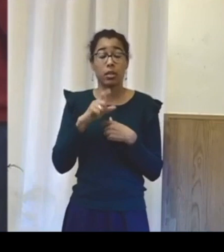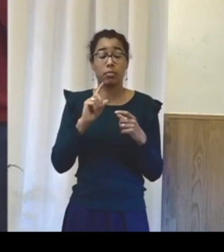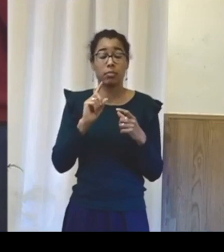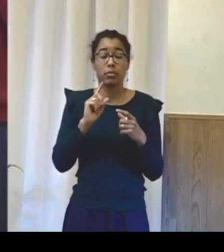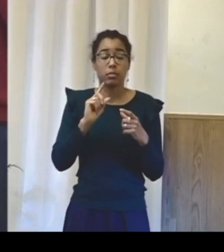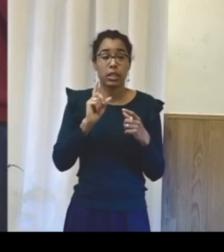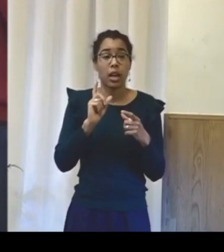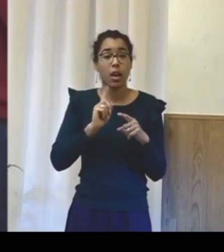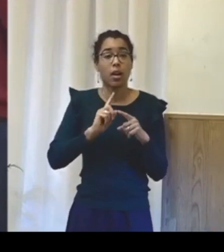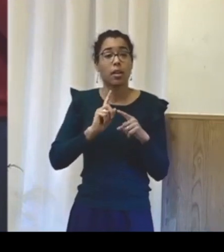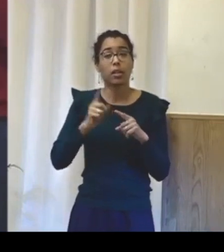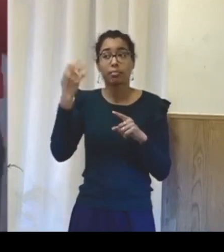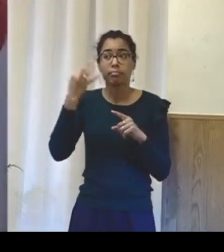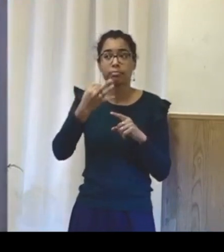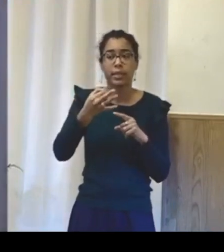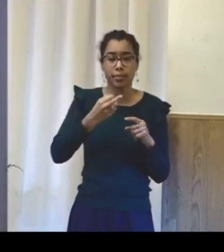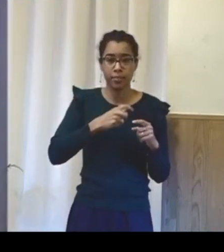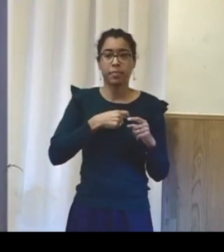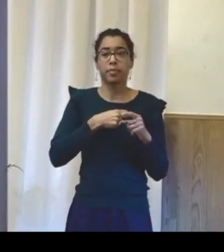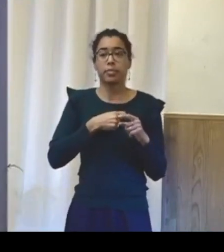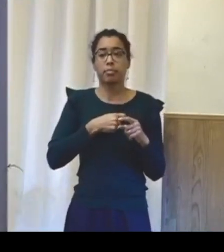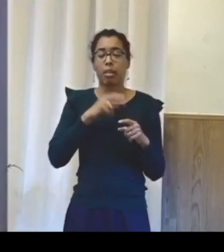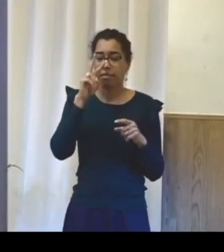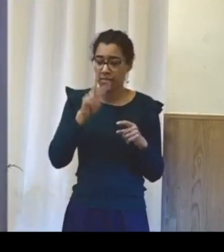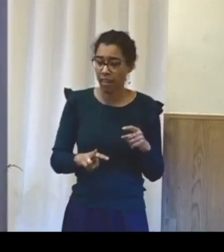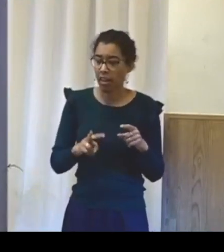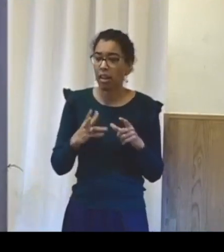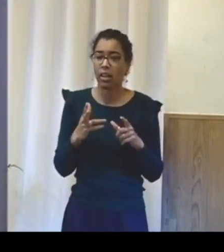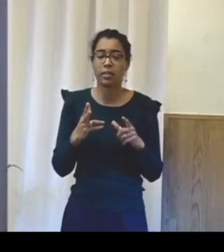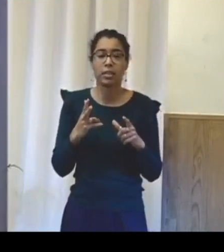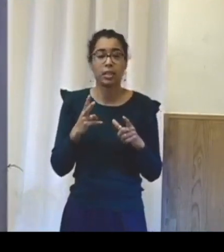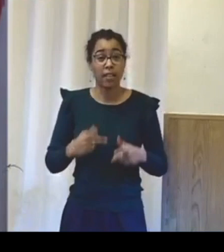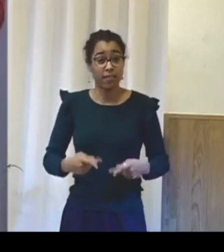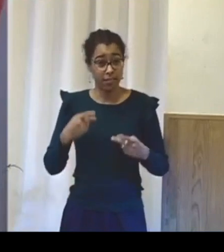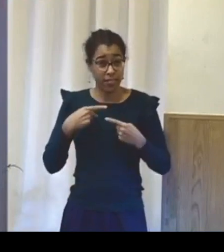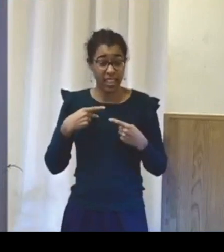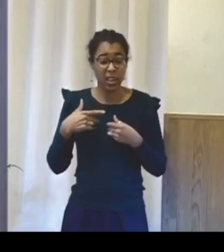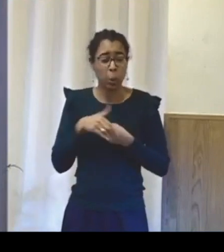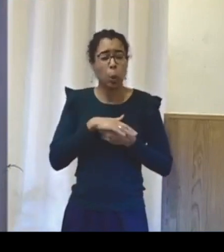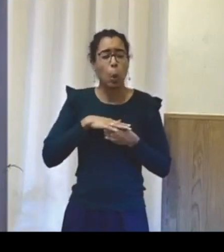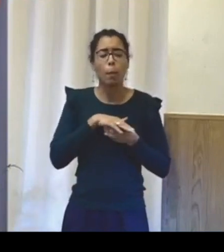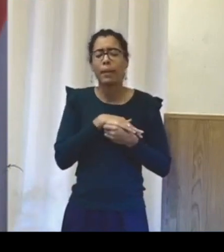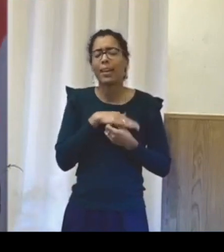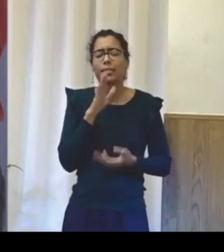parole, mais de ceux qui ont ce désir vraiment de donner leur vie tout